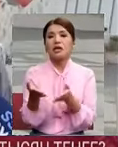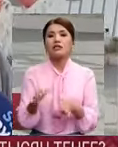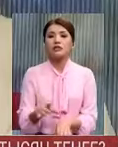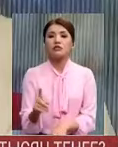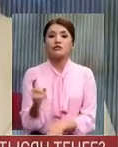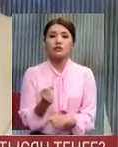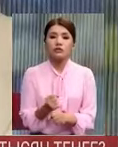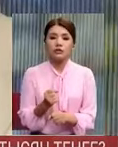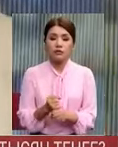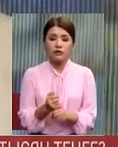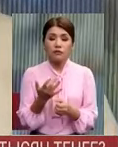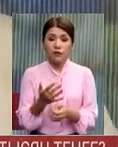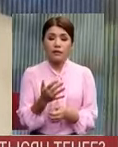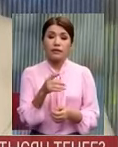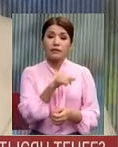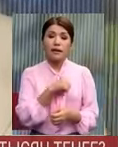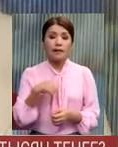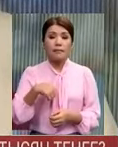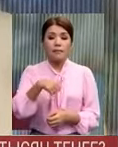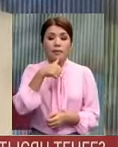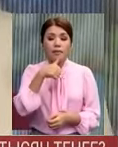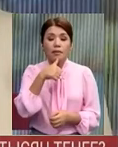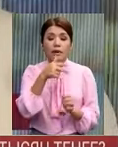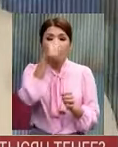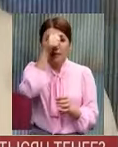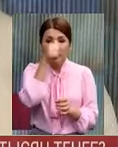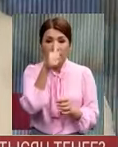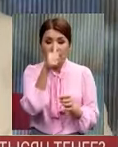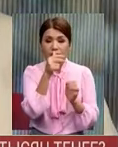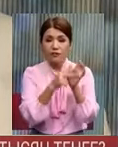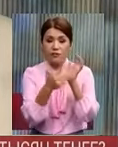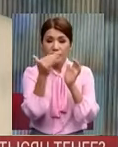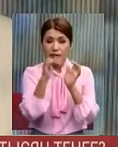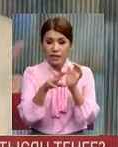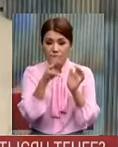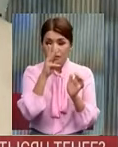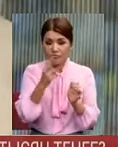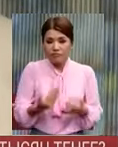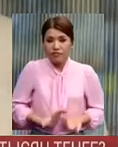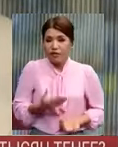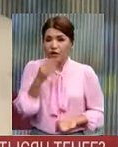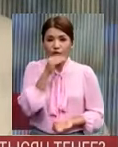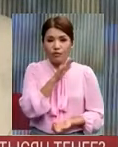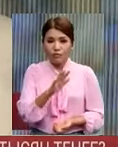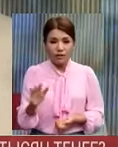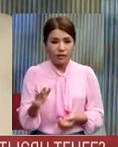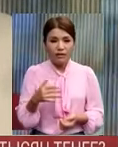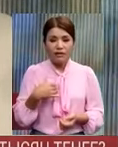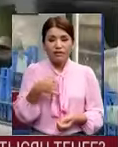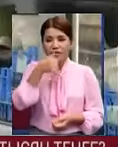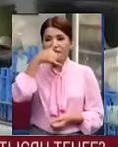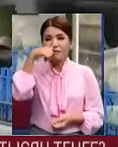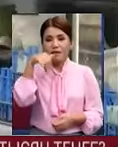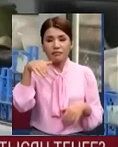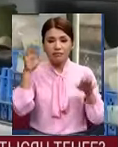сделаешь? Дмитрий, сама попробовать прожить месяц на 85 тысяч тенге я, конечно, не успела, да и, думаю, не смогла